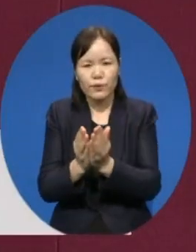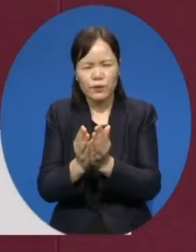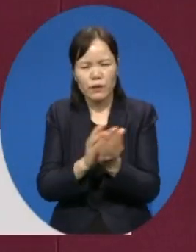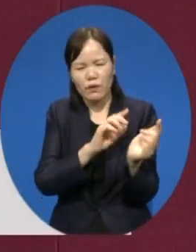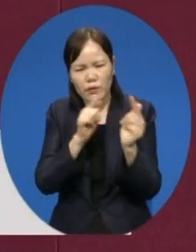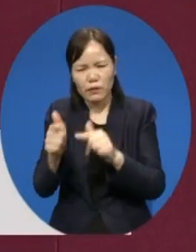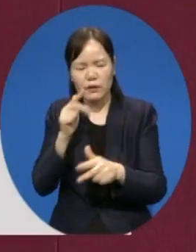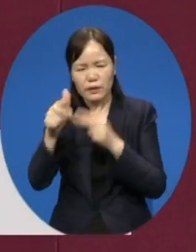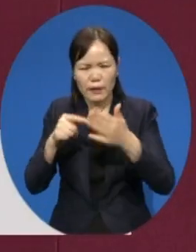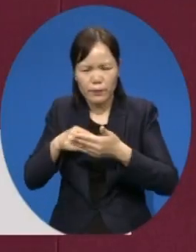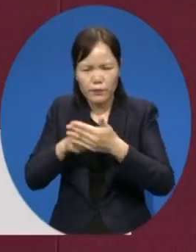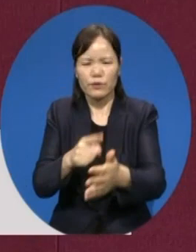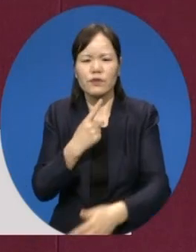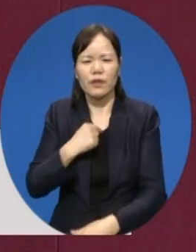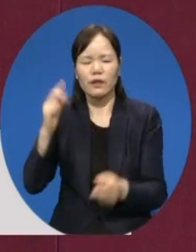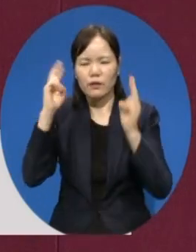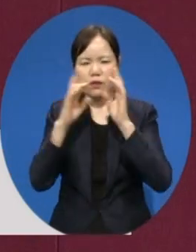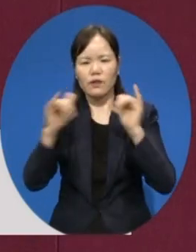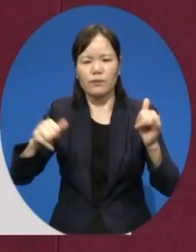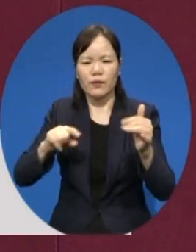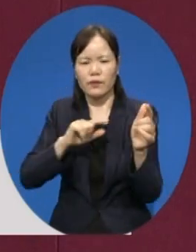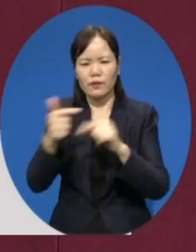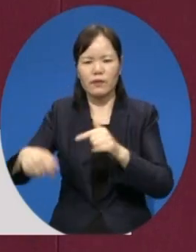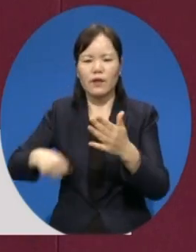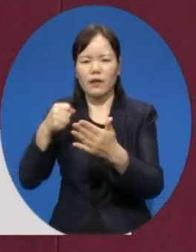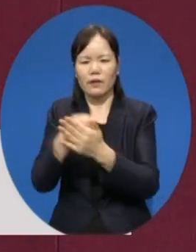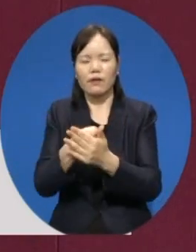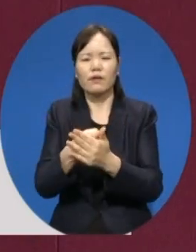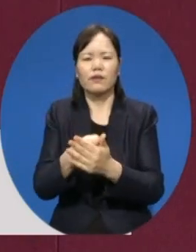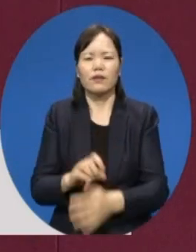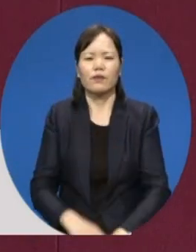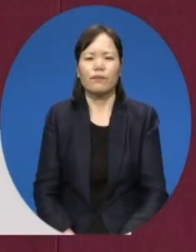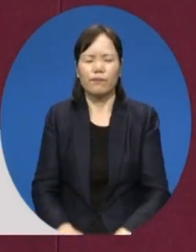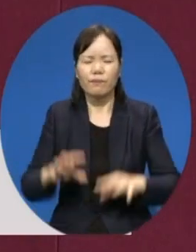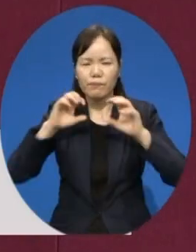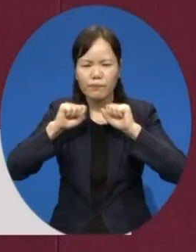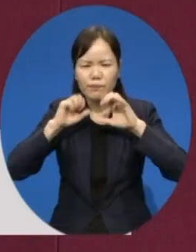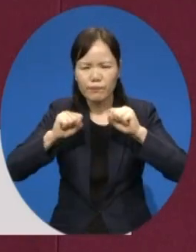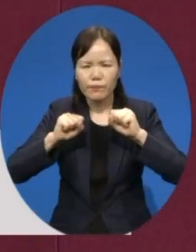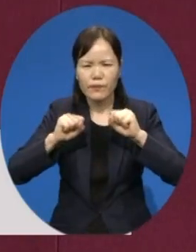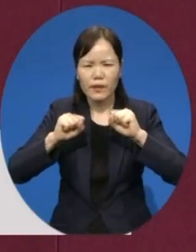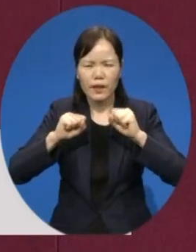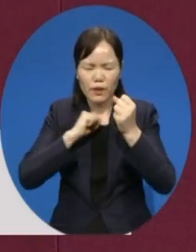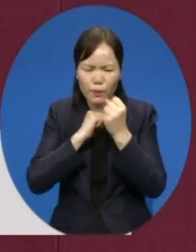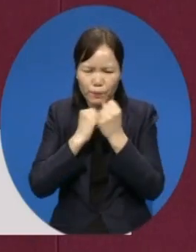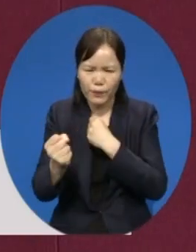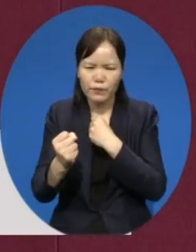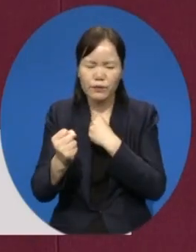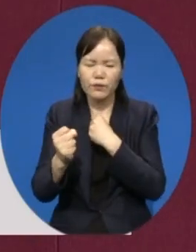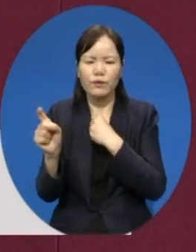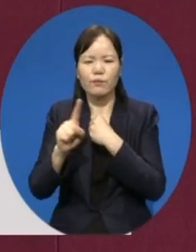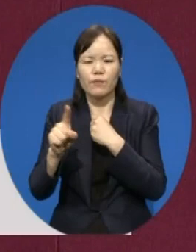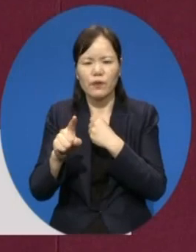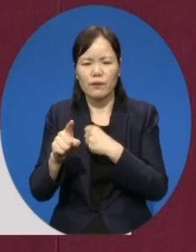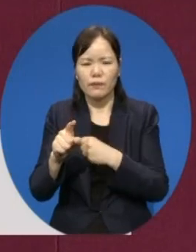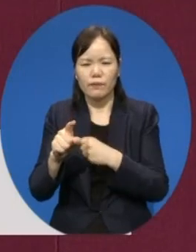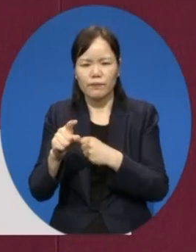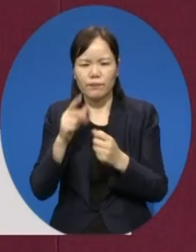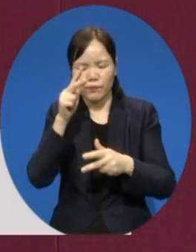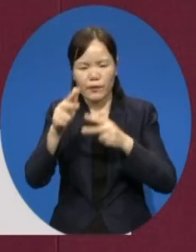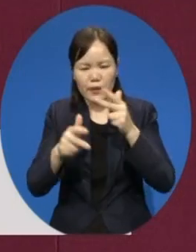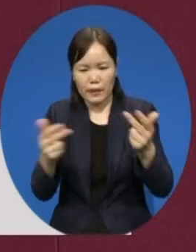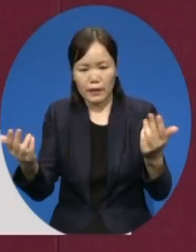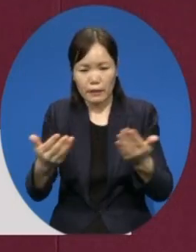밀어붙였던 기업인들의 결단, 산업, 잔업과 야근을 밥 먹듯이 하면서도 묵묵히 산업